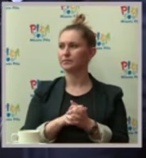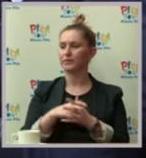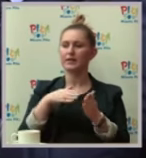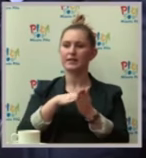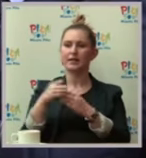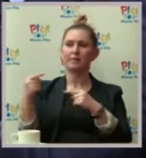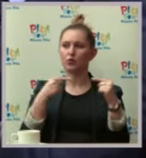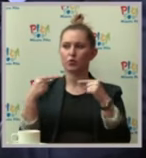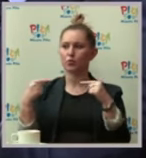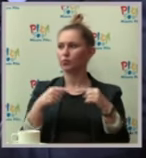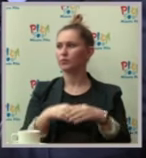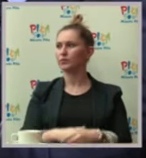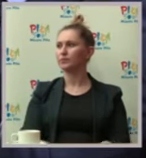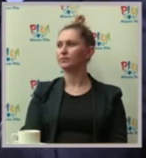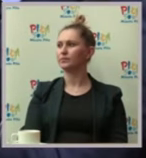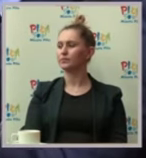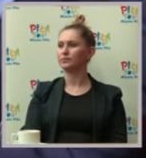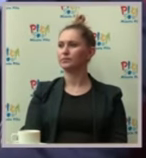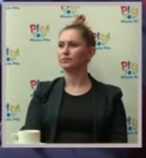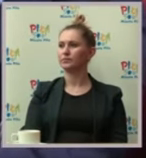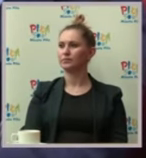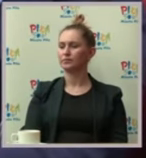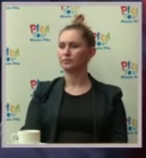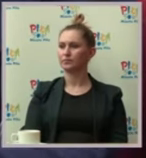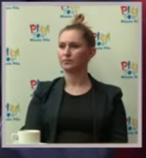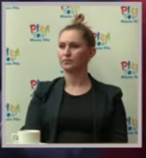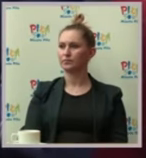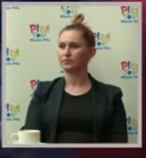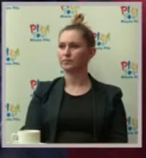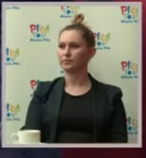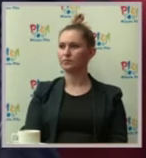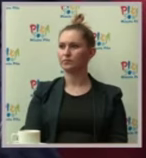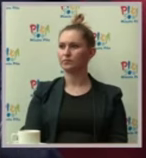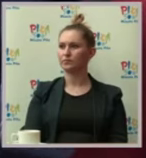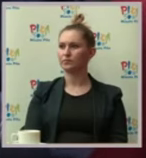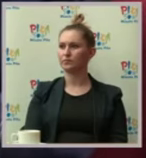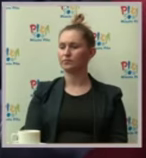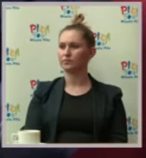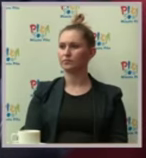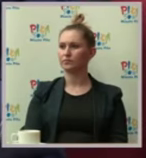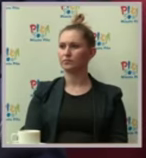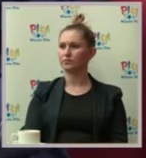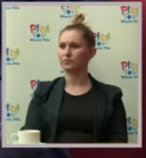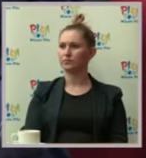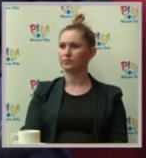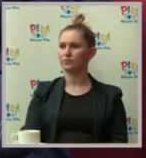Otwieram dyskusję. Pan przewodniczący Jacek Bogusławski, proszę bardzo.